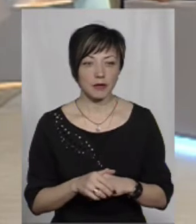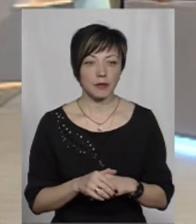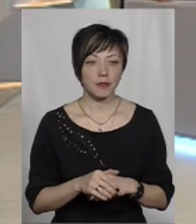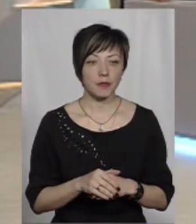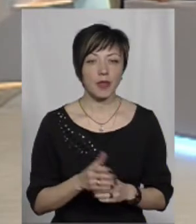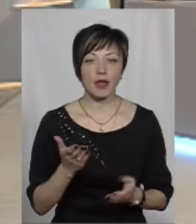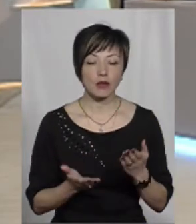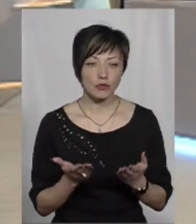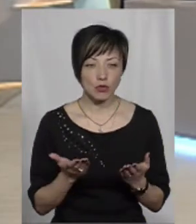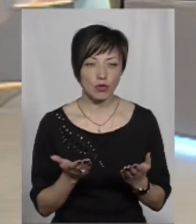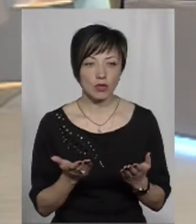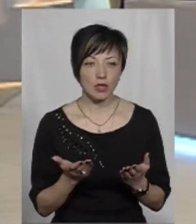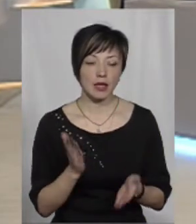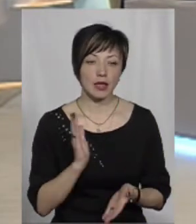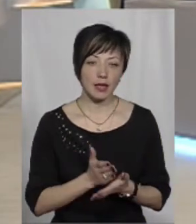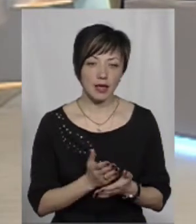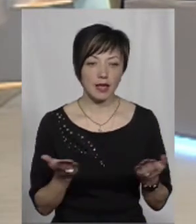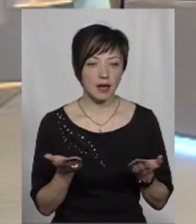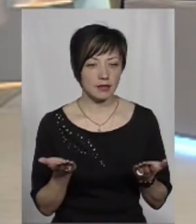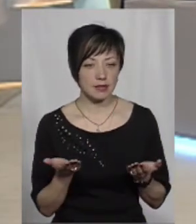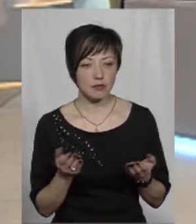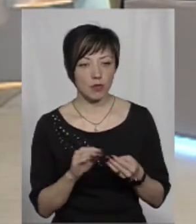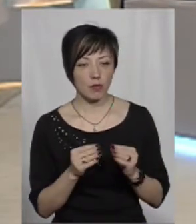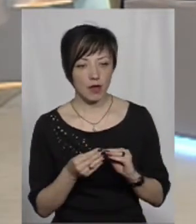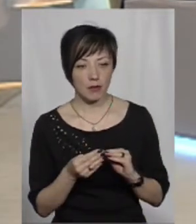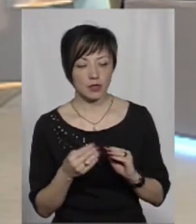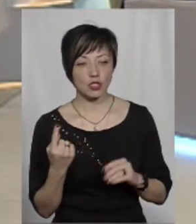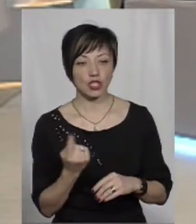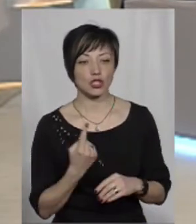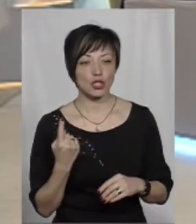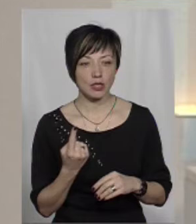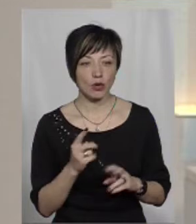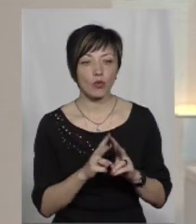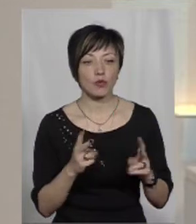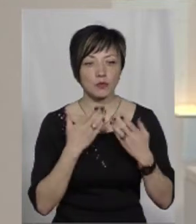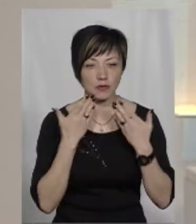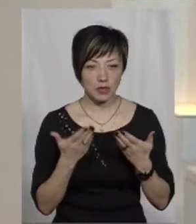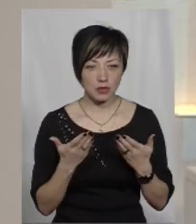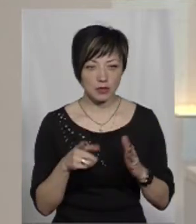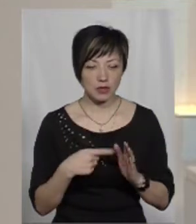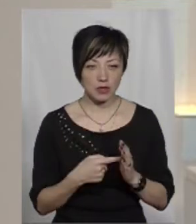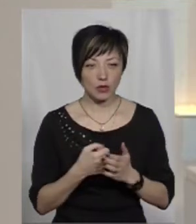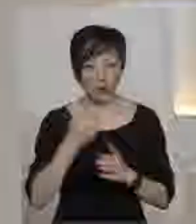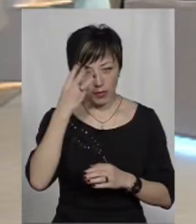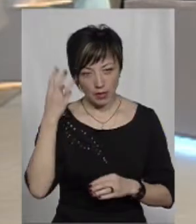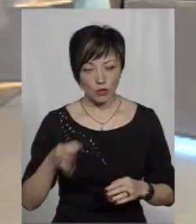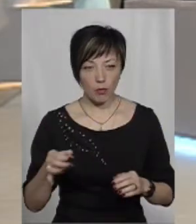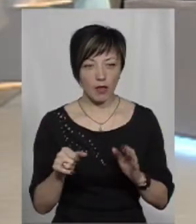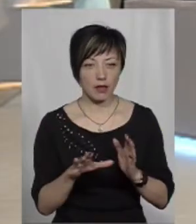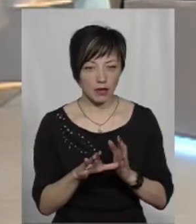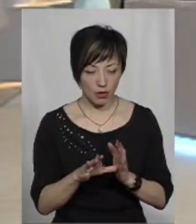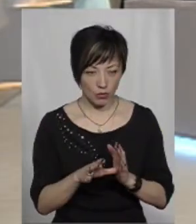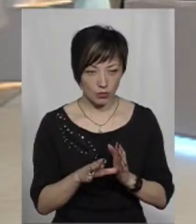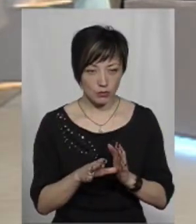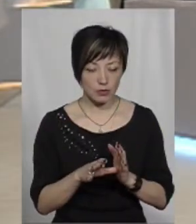по розподілу. Якщо є якісь проблеми з лічильником, до кого звертатися? До Хмельницькобленерго,